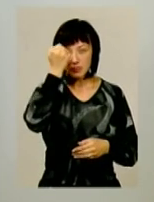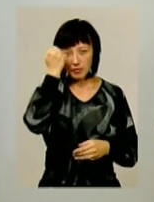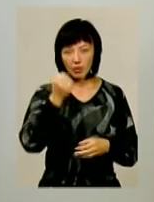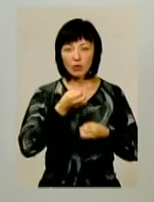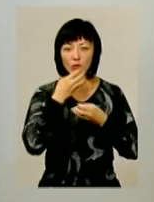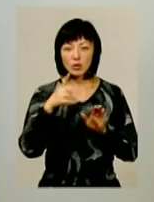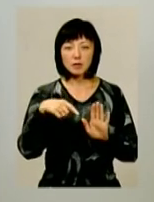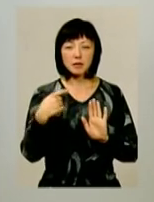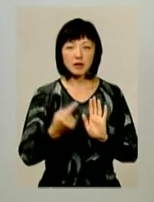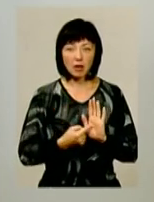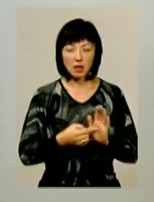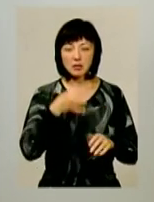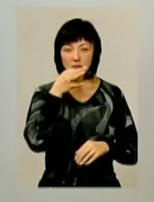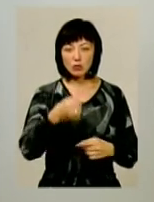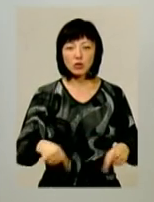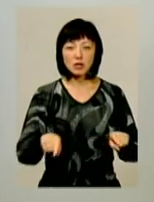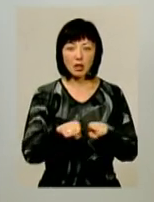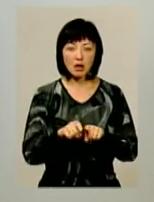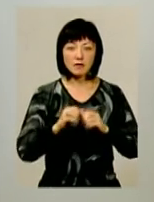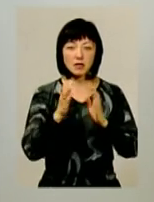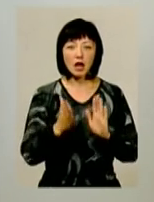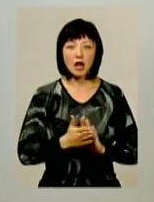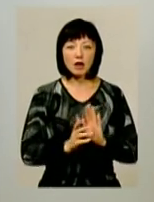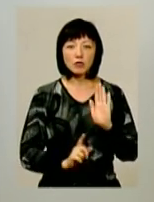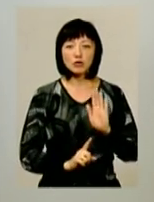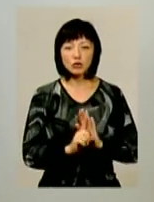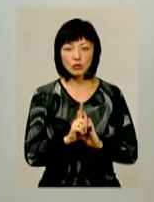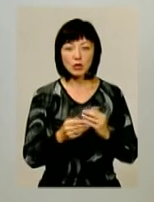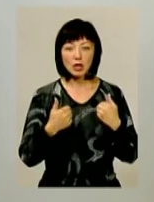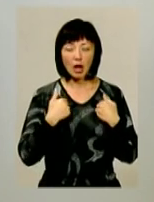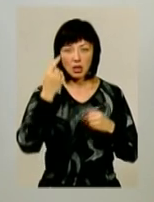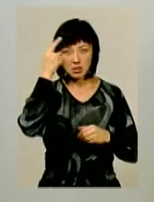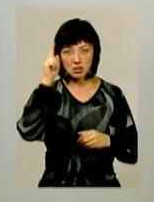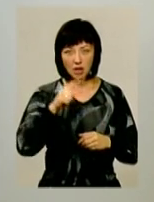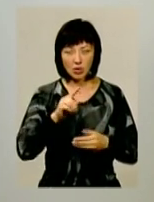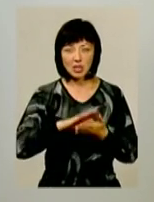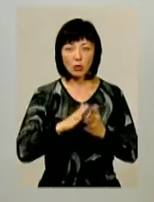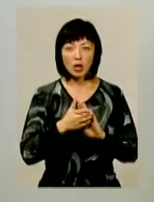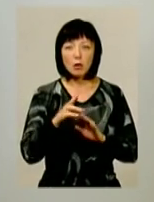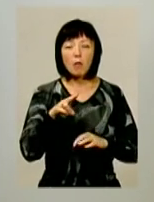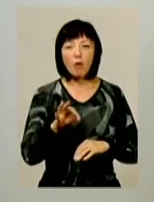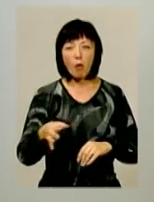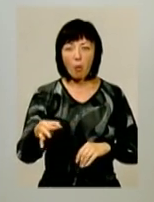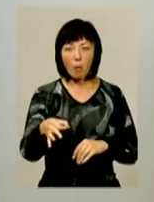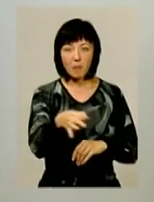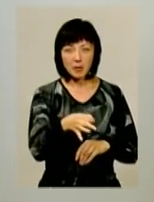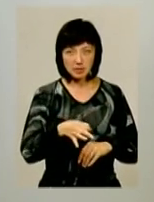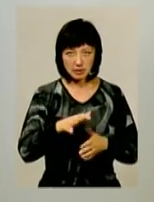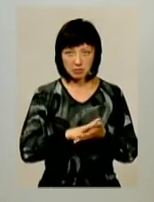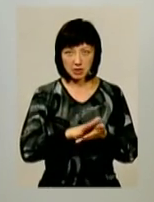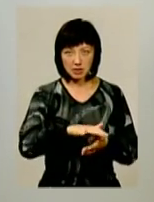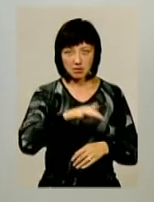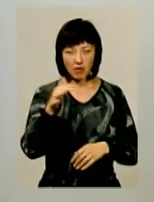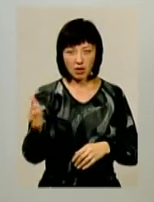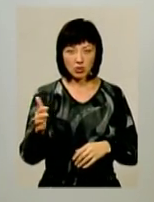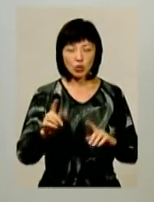питання. Я вам скажу так, взагалі, почну з того, що, в принципі, я знаю ситуацію по області, яка ситуація по сміттєзвалищах в області.